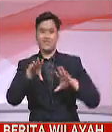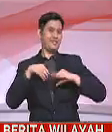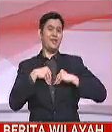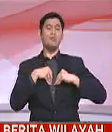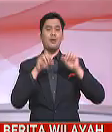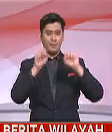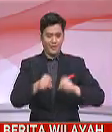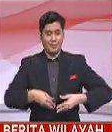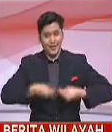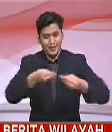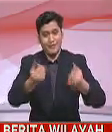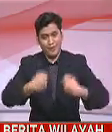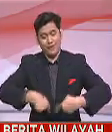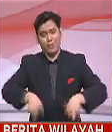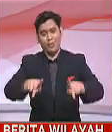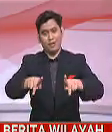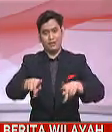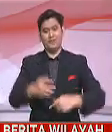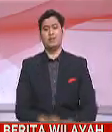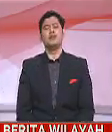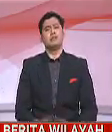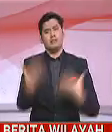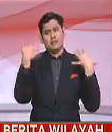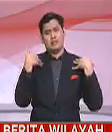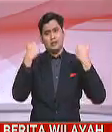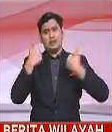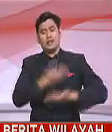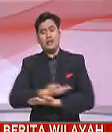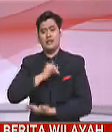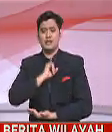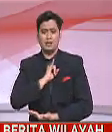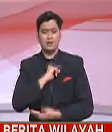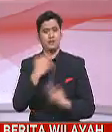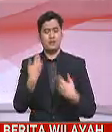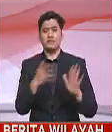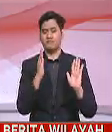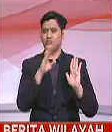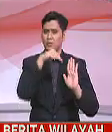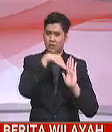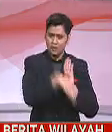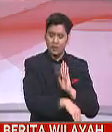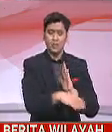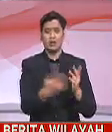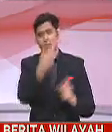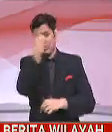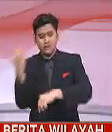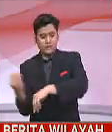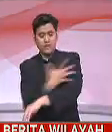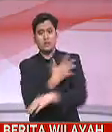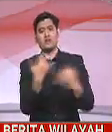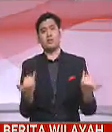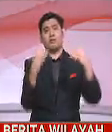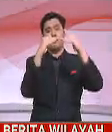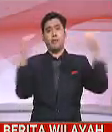Menurutnya, kesihatan Muhammad Ammar kini semakin merosot dan segala sesi rawatan hospital juga telah dihentikan kerana kansernya berada pada